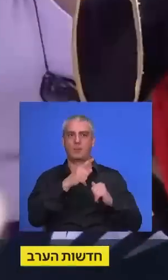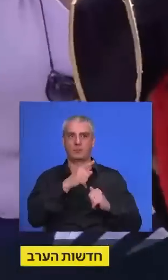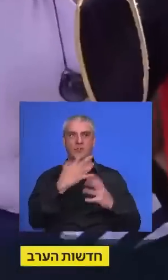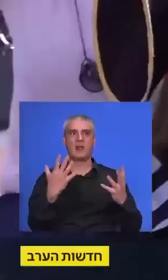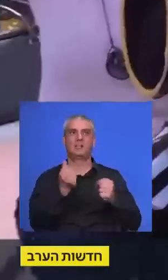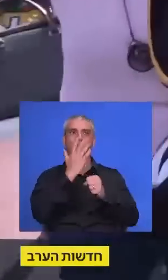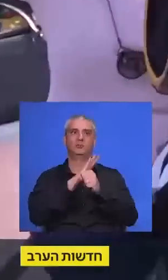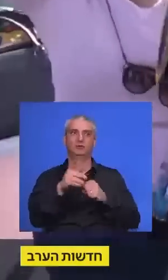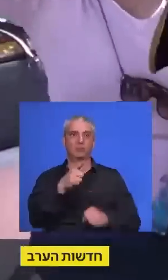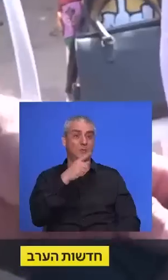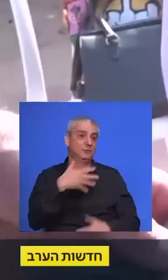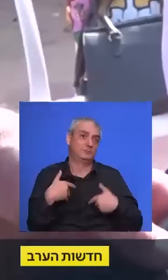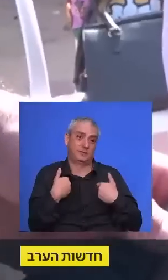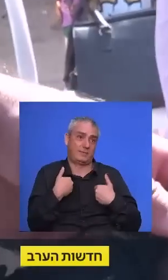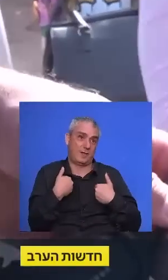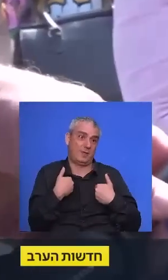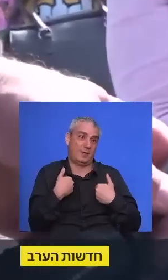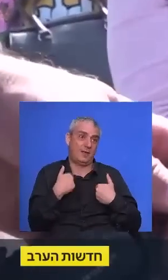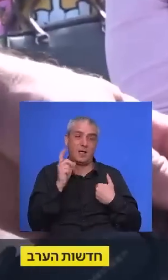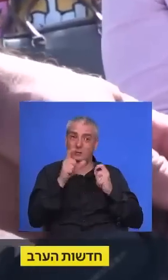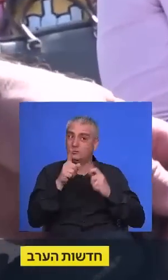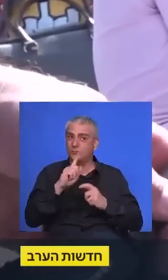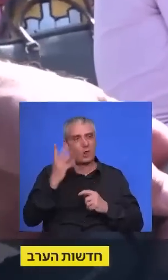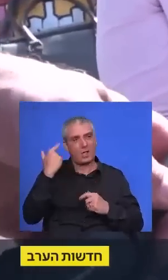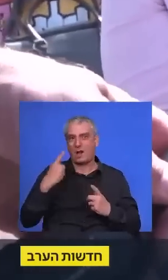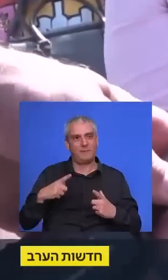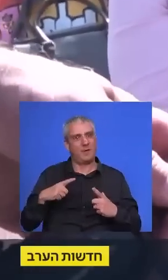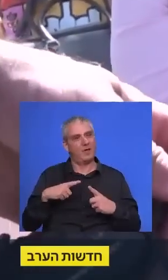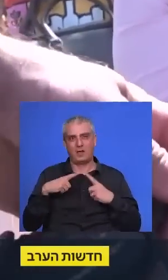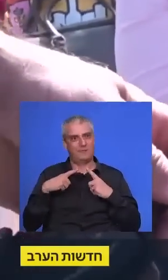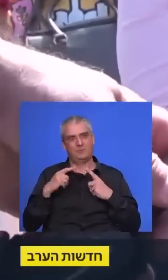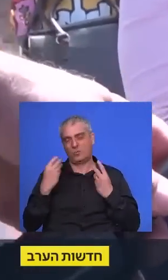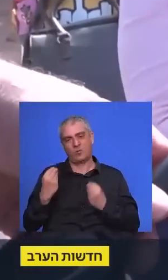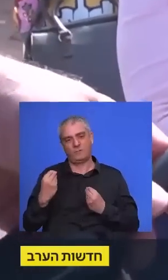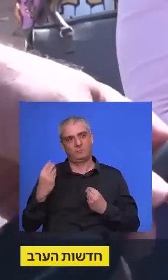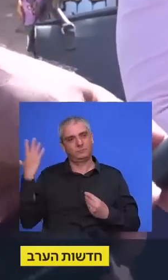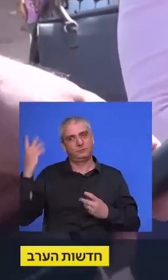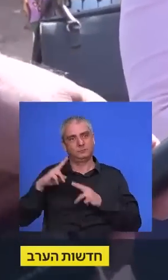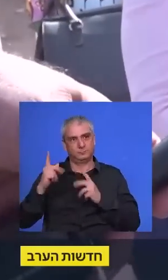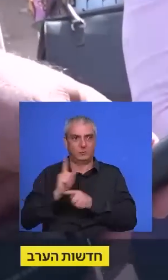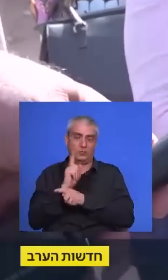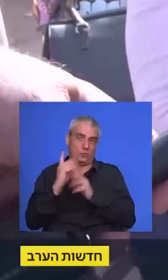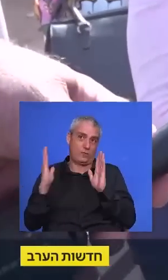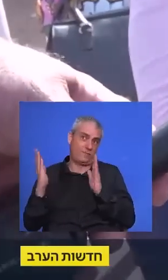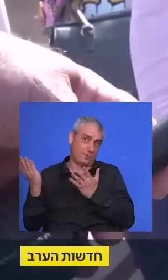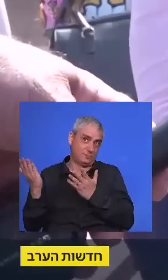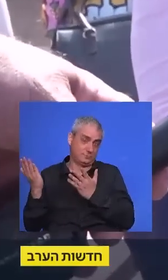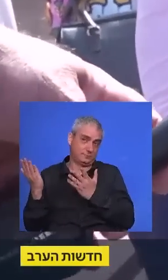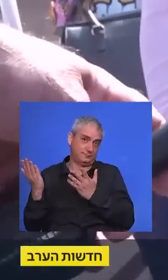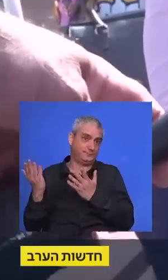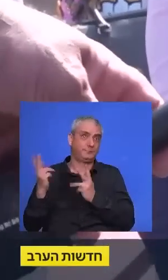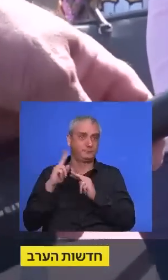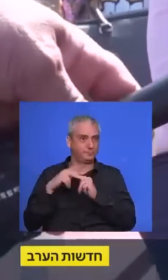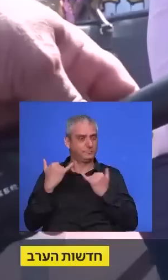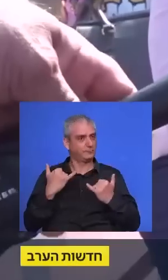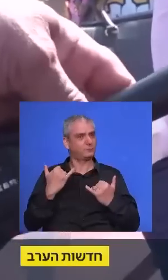שואה. זה משמח אותי שגם אנשים שלא היו להם את החיים הכי טובים שבעולם לכמה זמן, אז